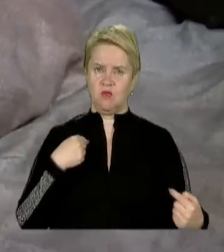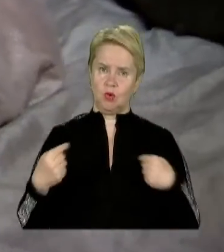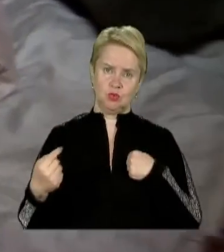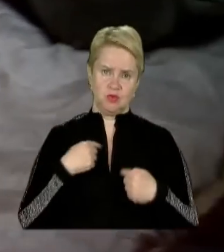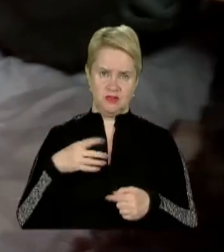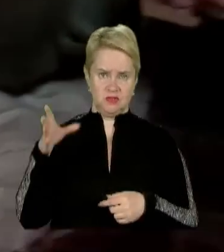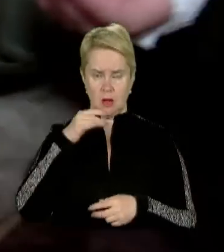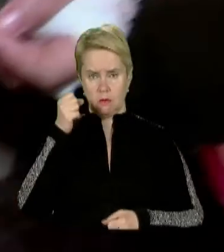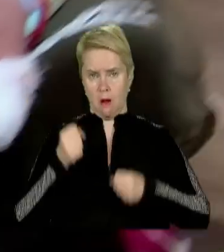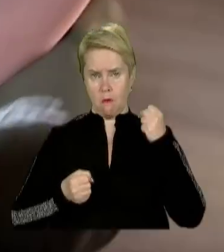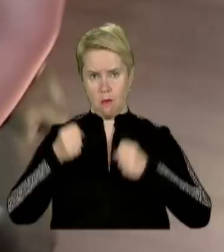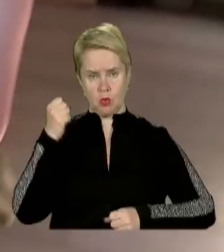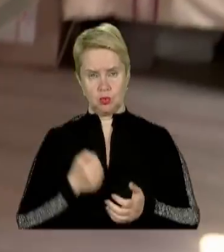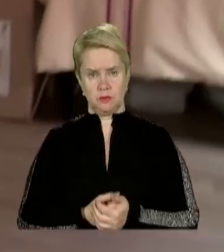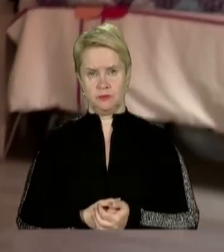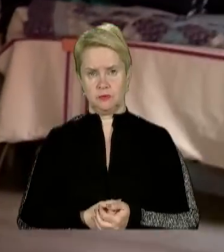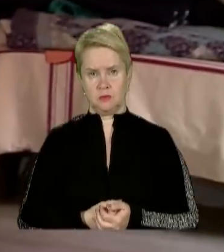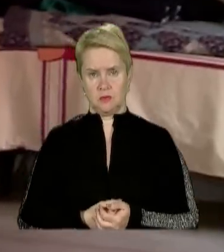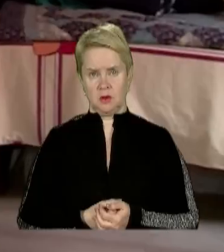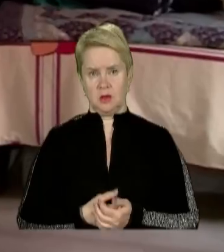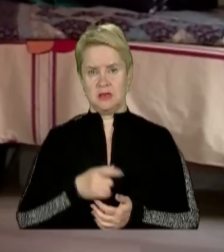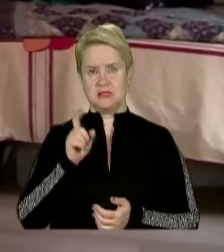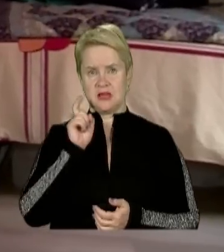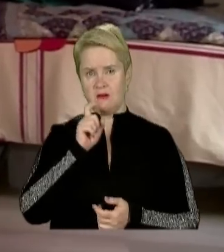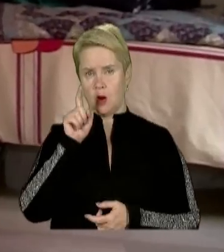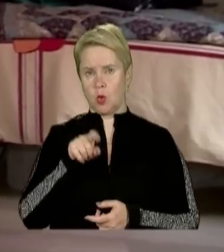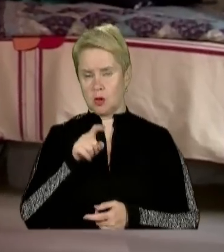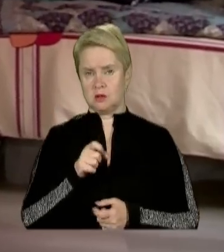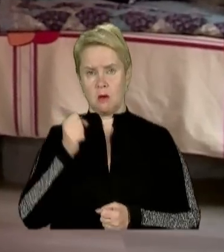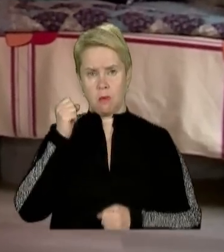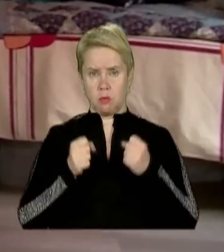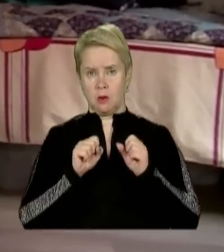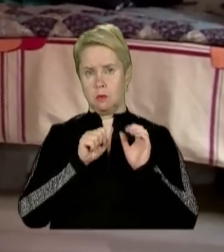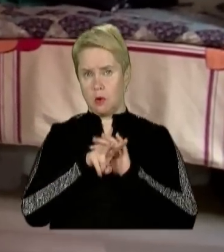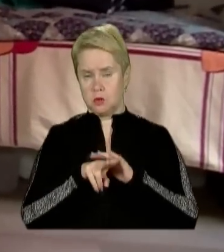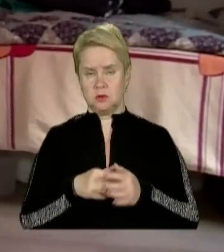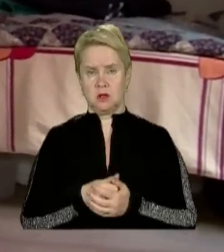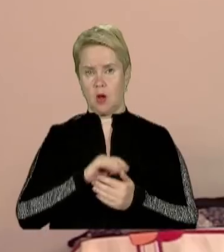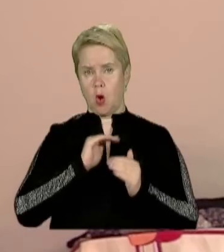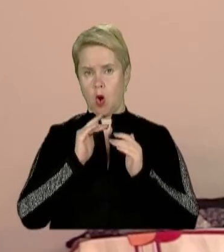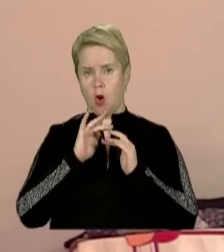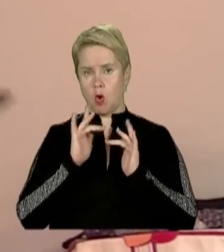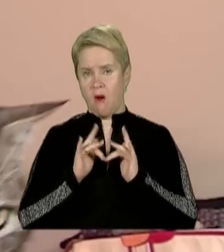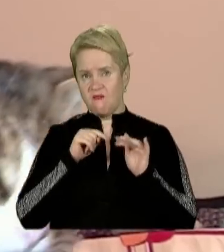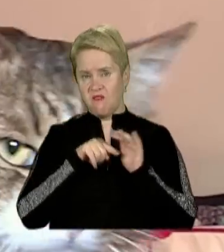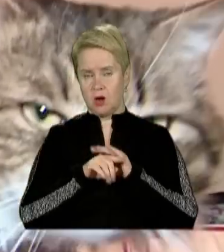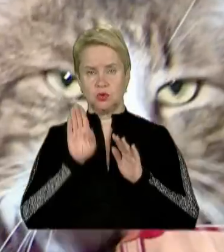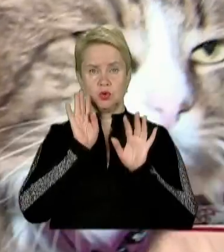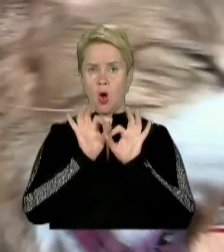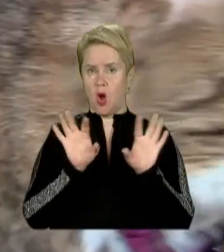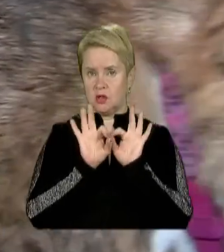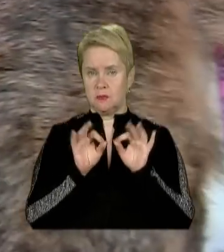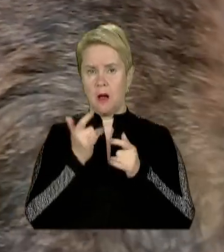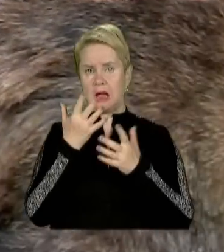этими всеми бомбежками, это и его в Северодонецке бомбили, он сразу же бросился под кровать. Жінка розповідає,